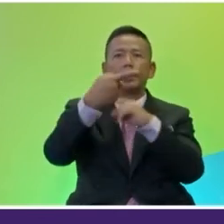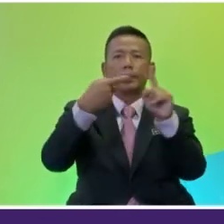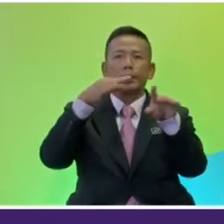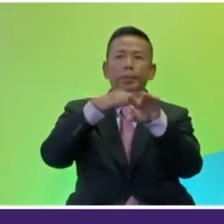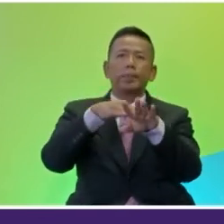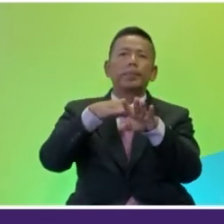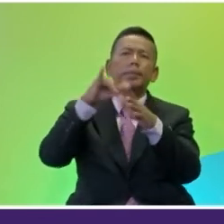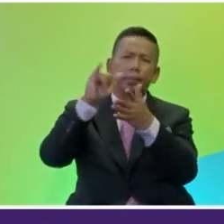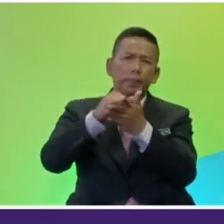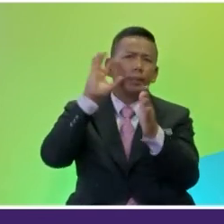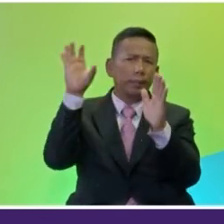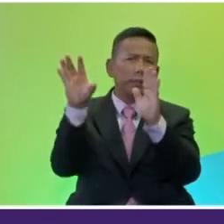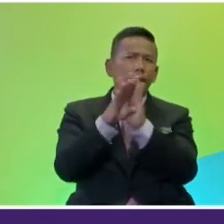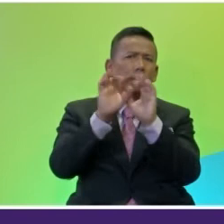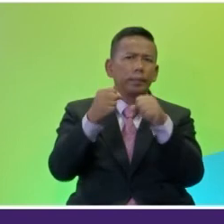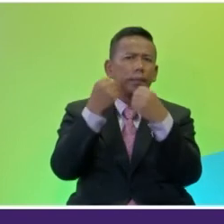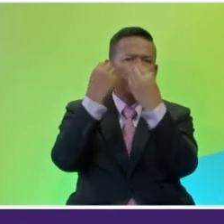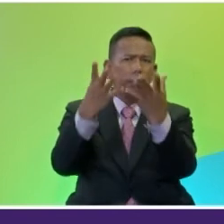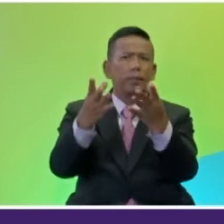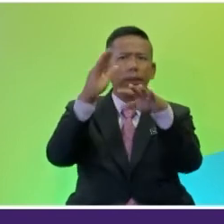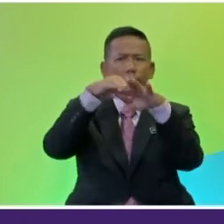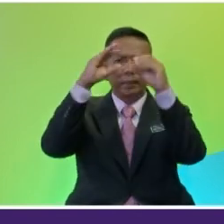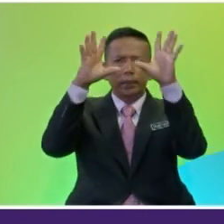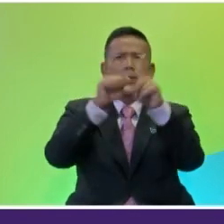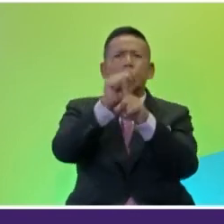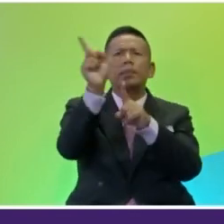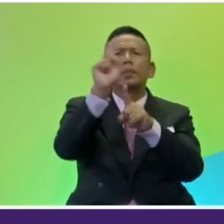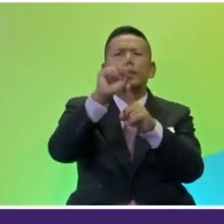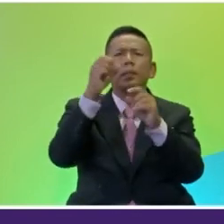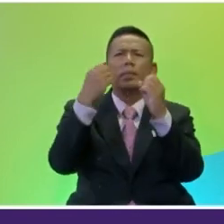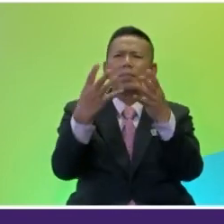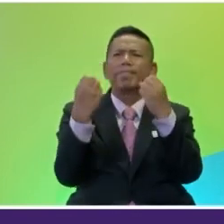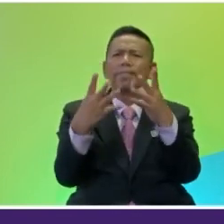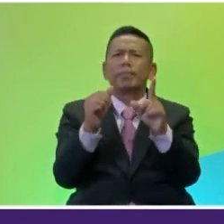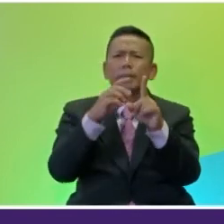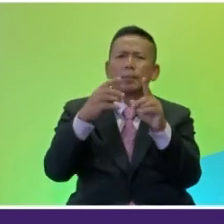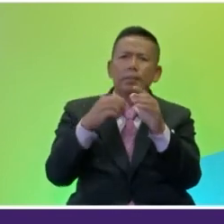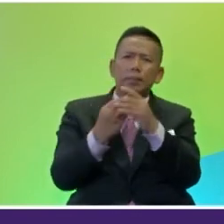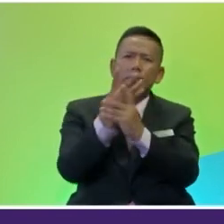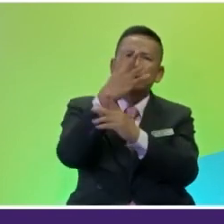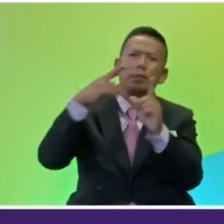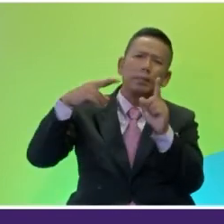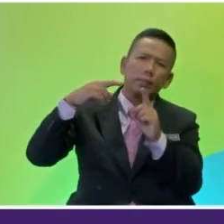situ gambar Bu beritahu dekat yang paling banyak pertumbuhan mikroorganisme